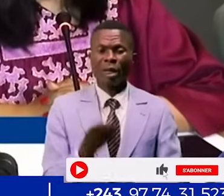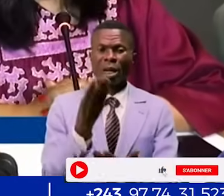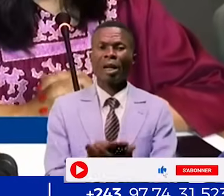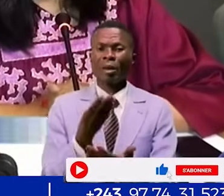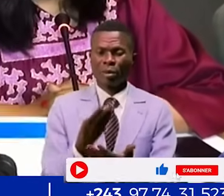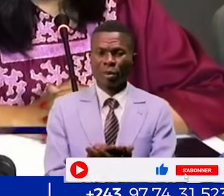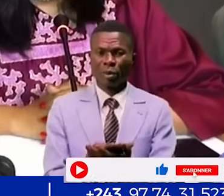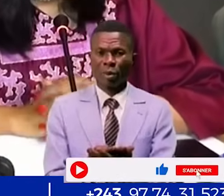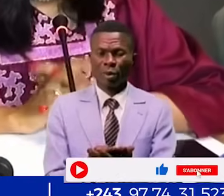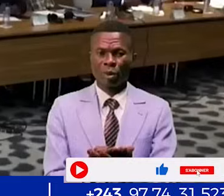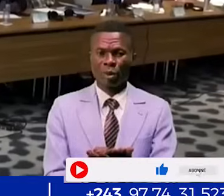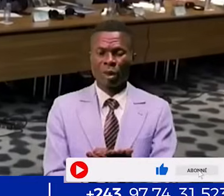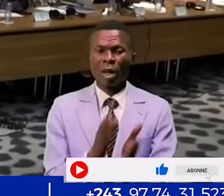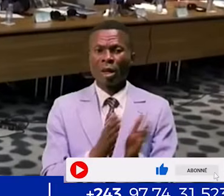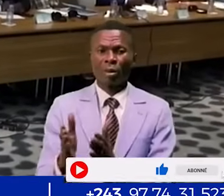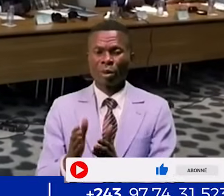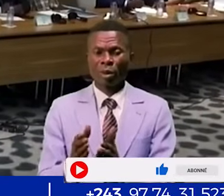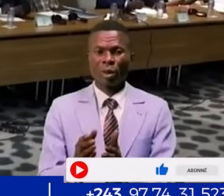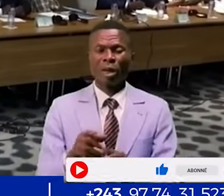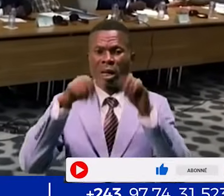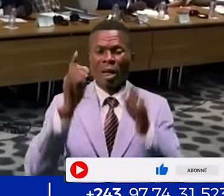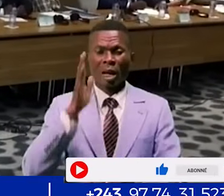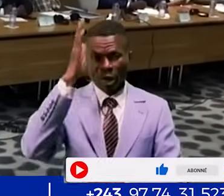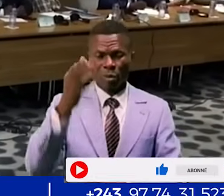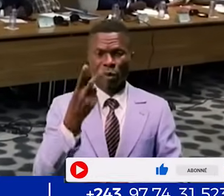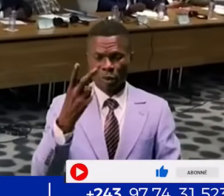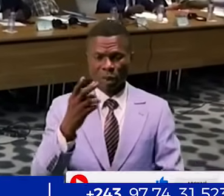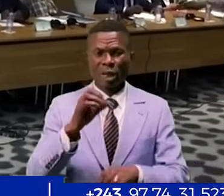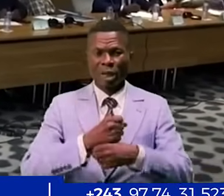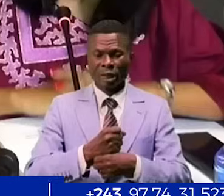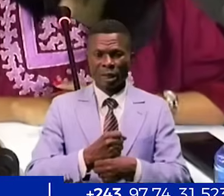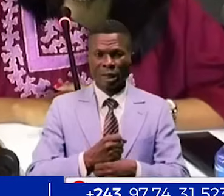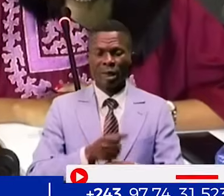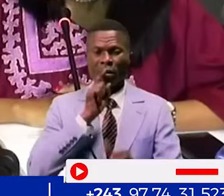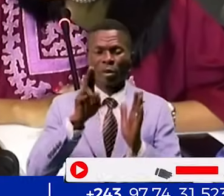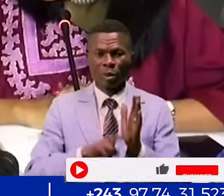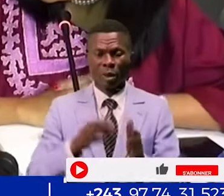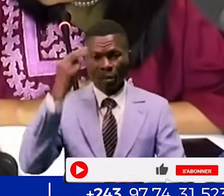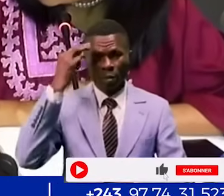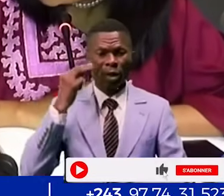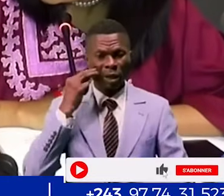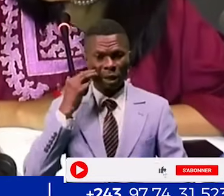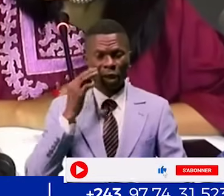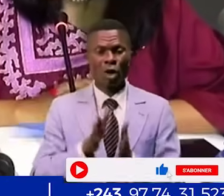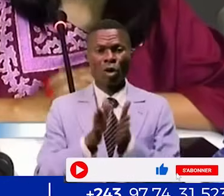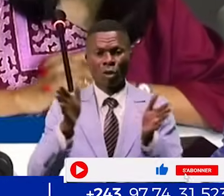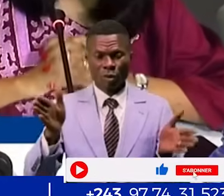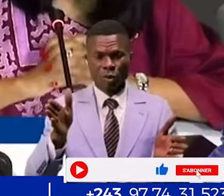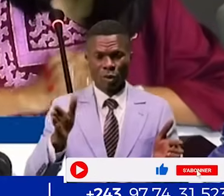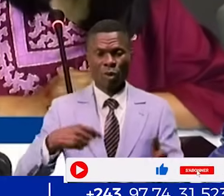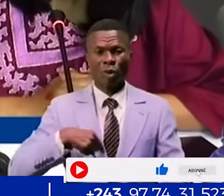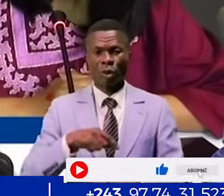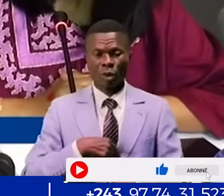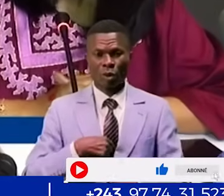budget qui est alloué pour les deux prochaines années soit constitué par les membres. Monsieur le ministre, officiellement, nous